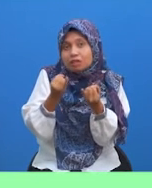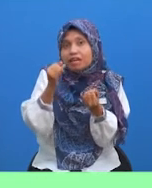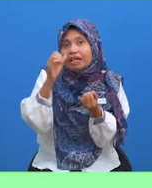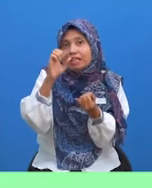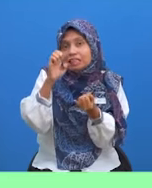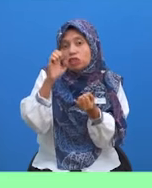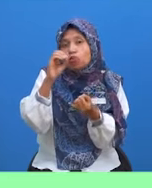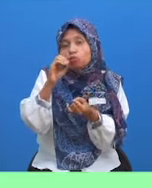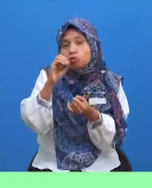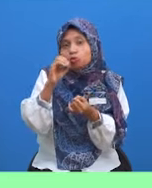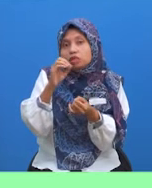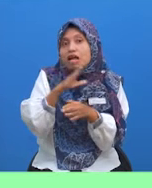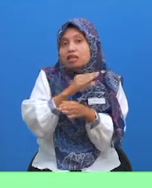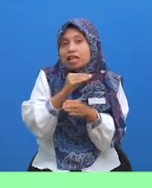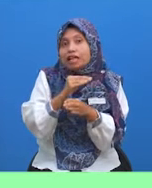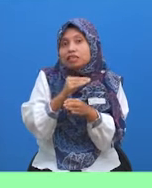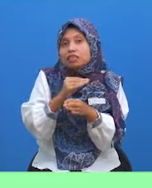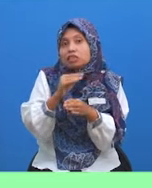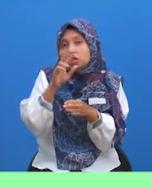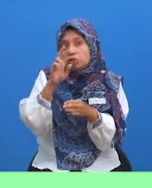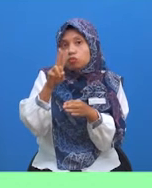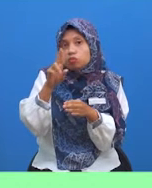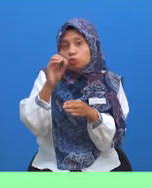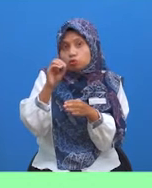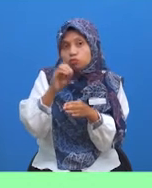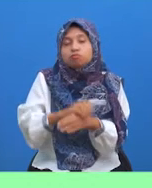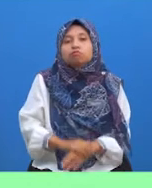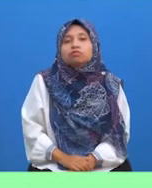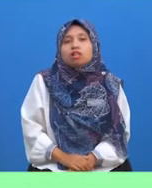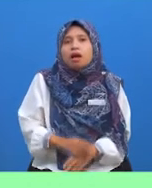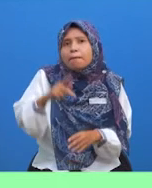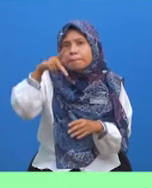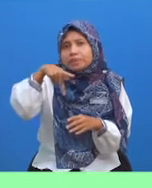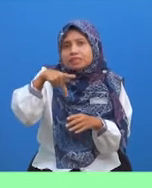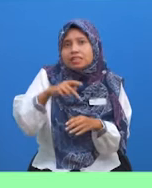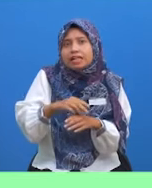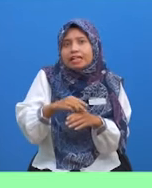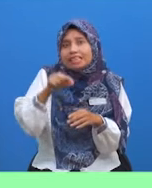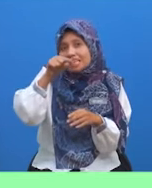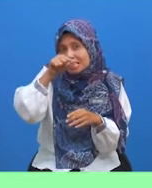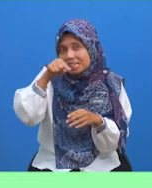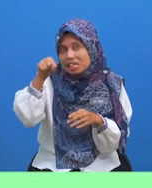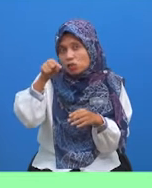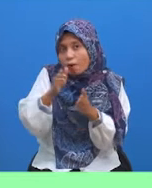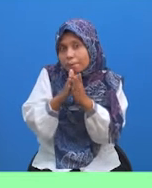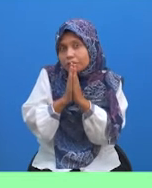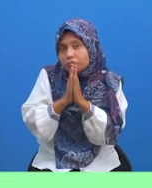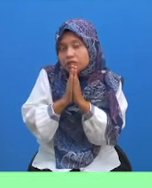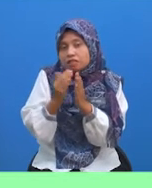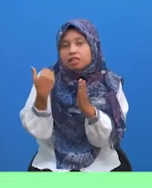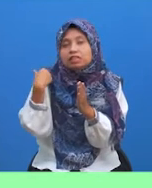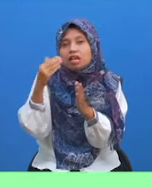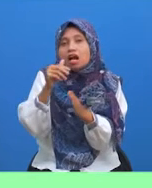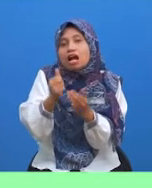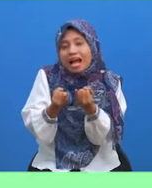picosong dan quantity keseimbangan you kosong pasti kain Club permintaan adalah Teluk